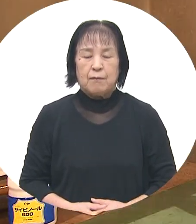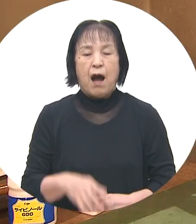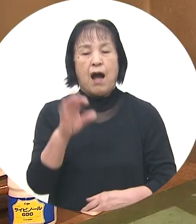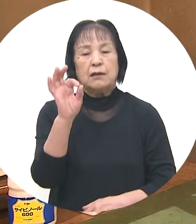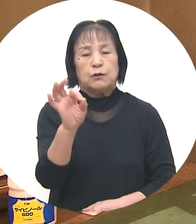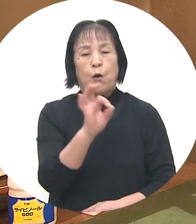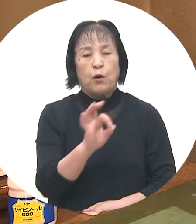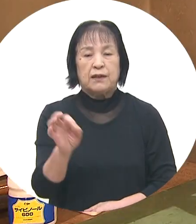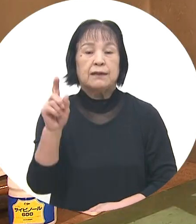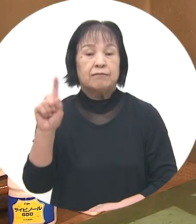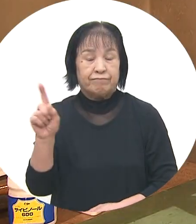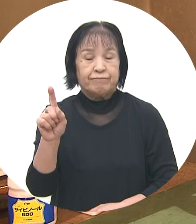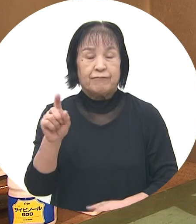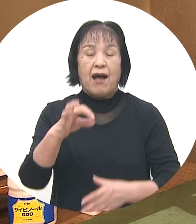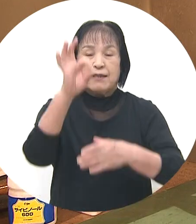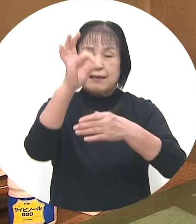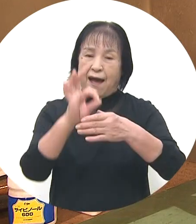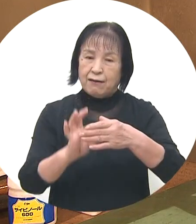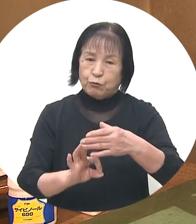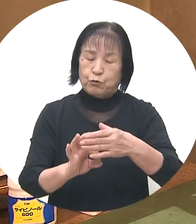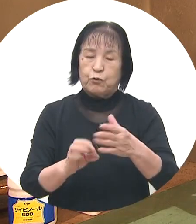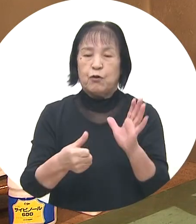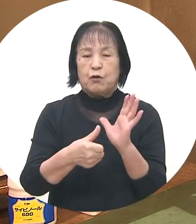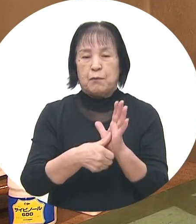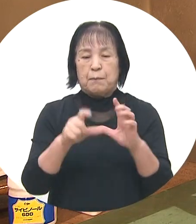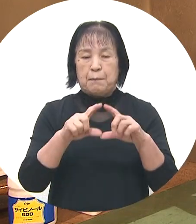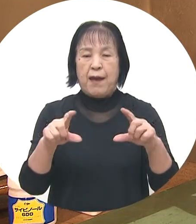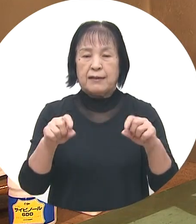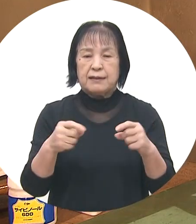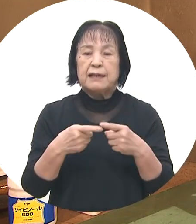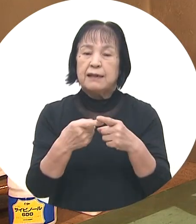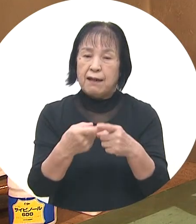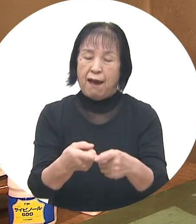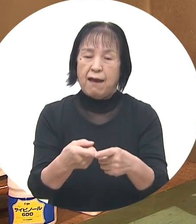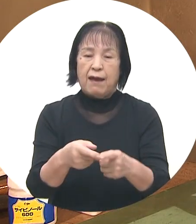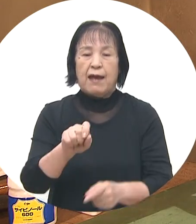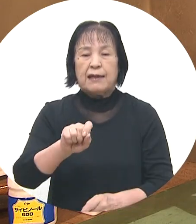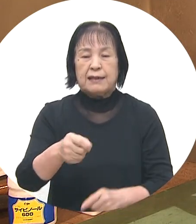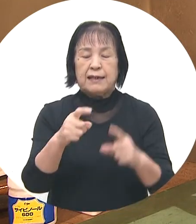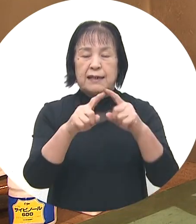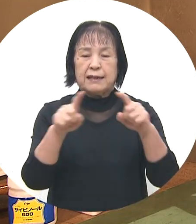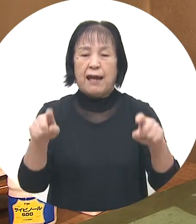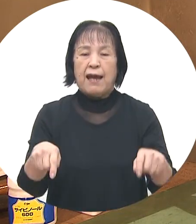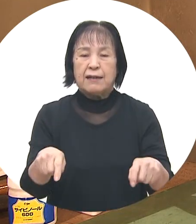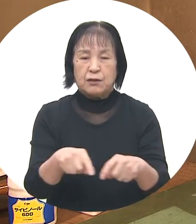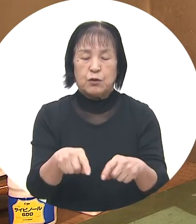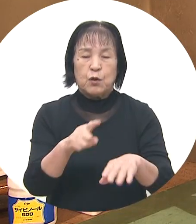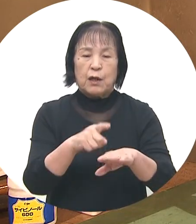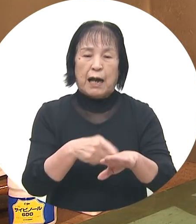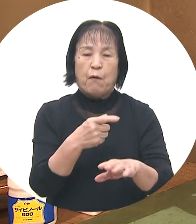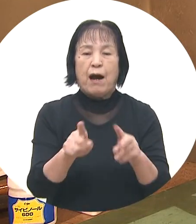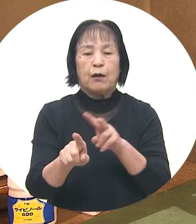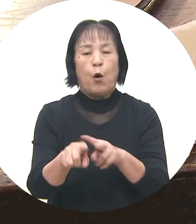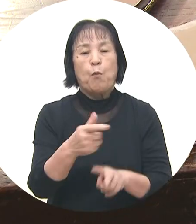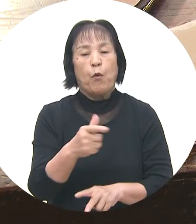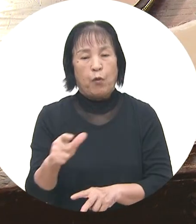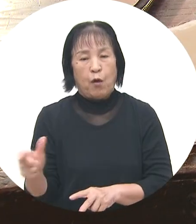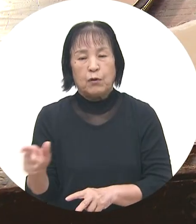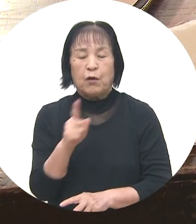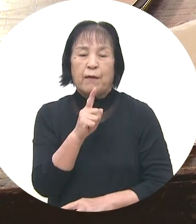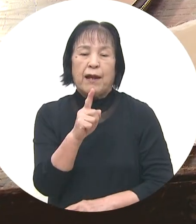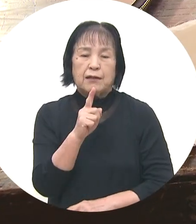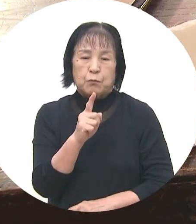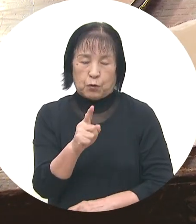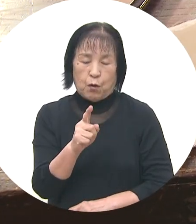商品的には、財布、名刺入れ、キーケースなどの革小物って言われるものと、あと